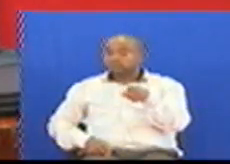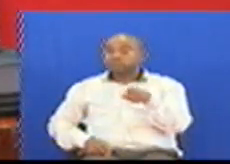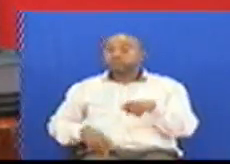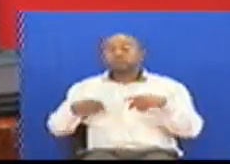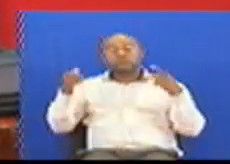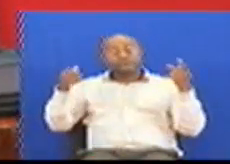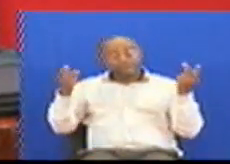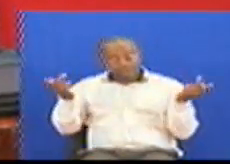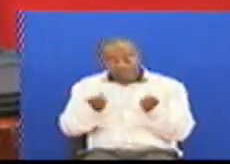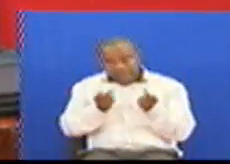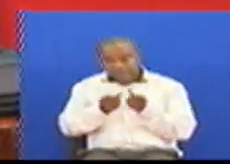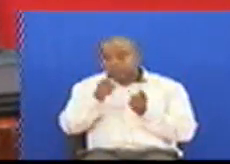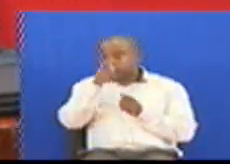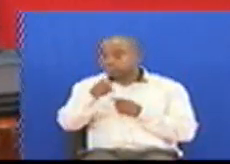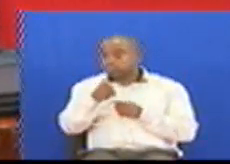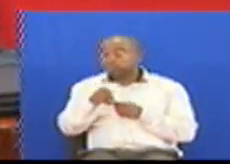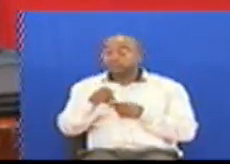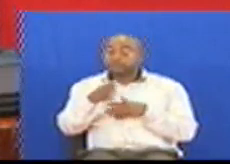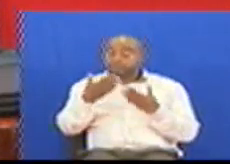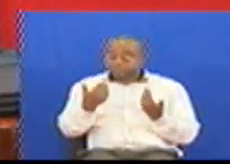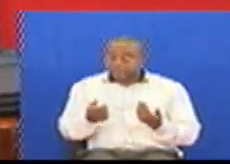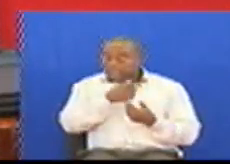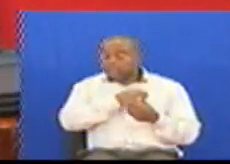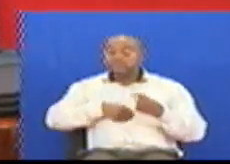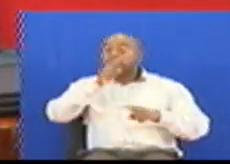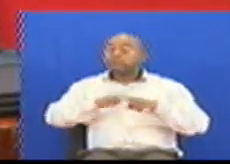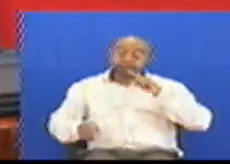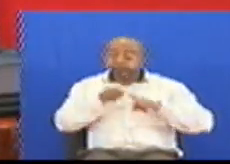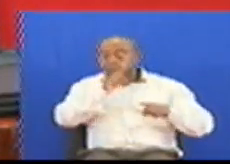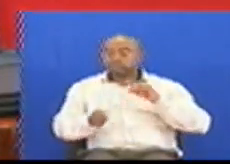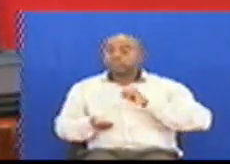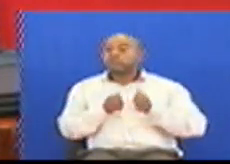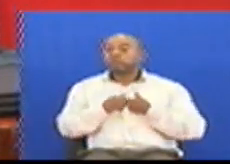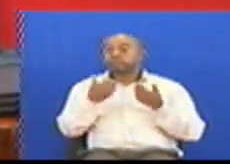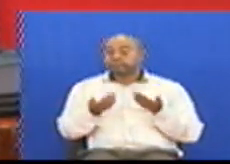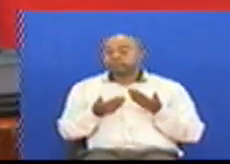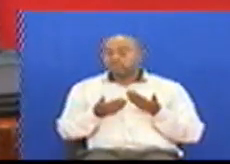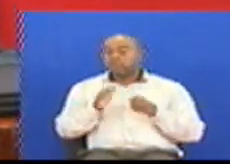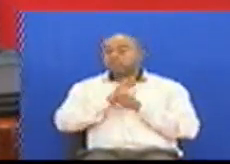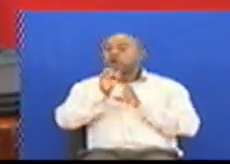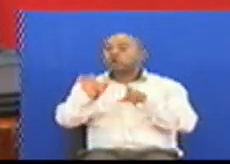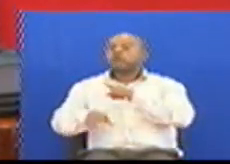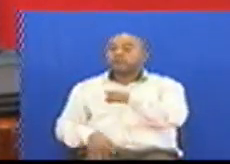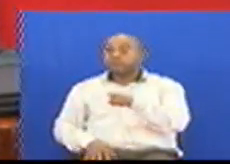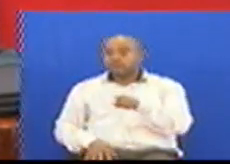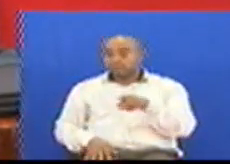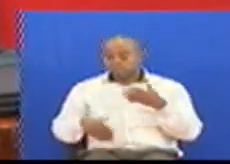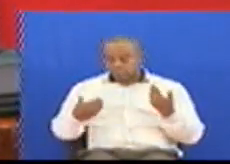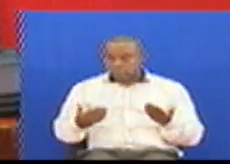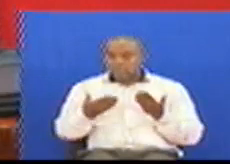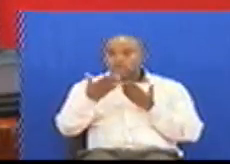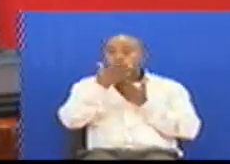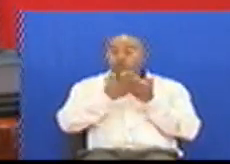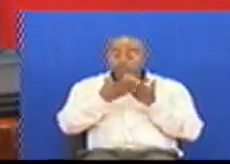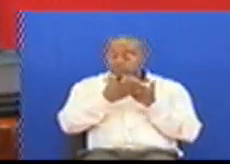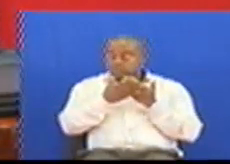kwa namna anavyopambana na tatizo hili la corona. Kwa wananchi wa wilaya wa Ngeng'ombe ambayo mimi nawakilisha, rais wetu